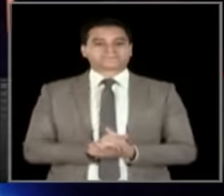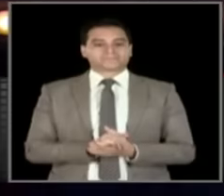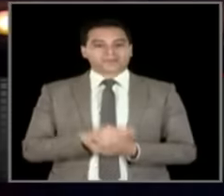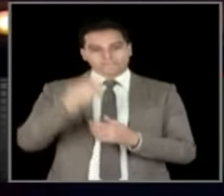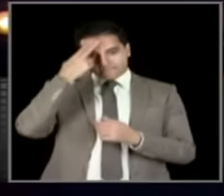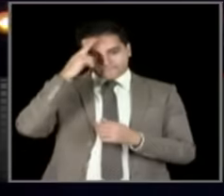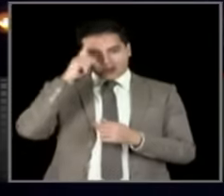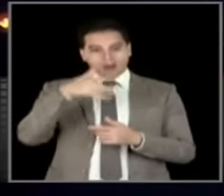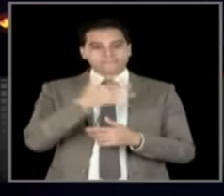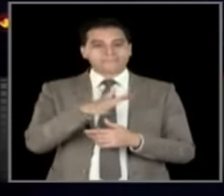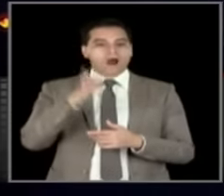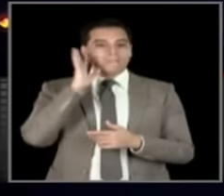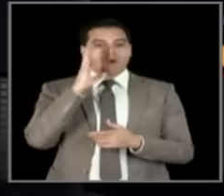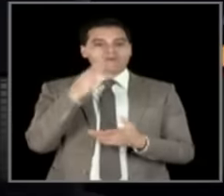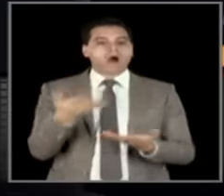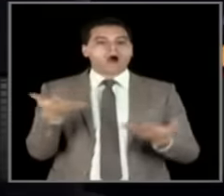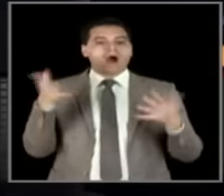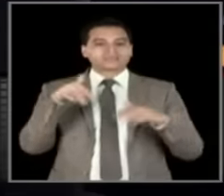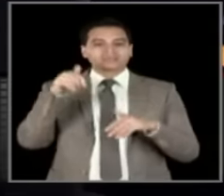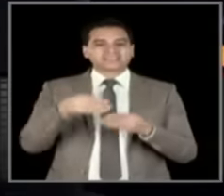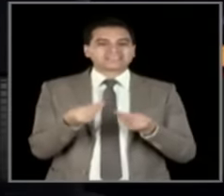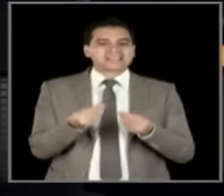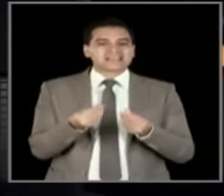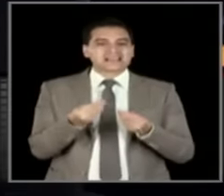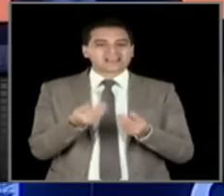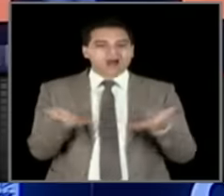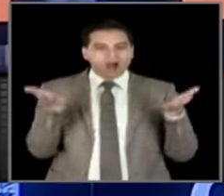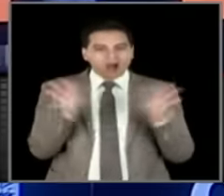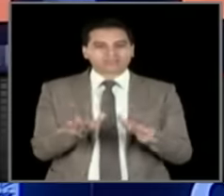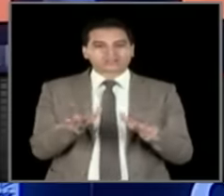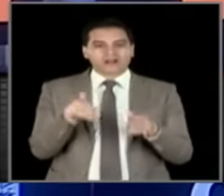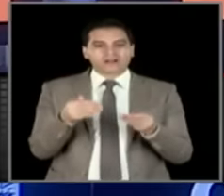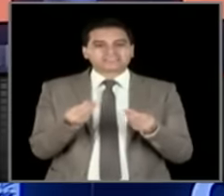ما هو البحر الأكثر ضحالة في العالم؟